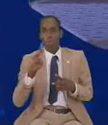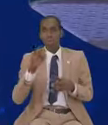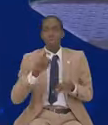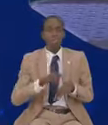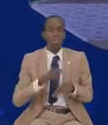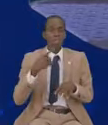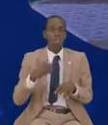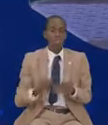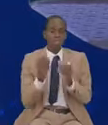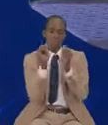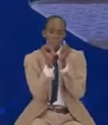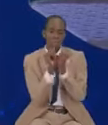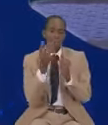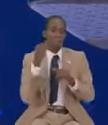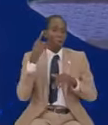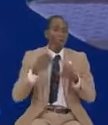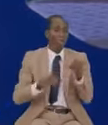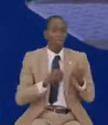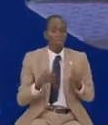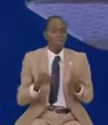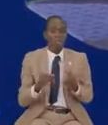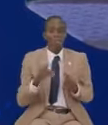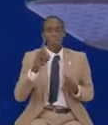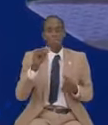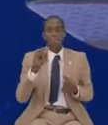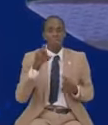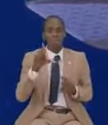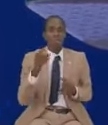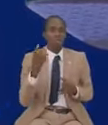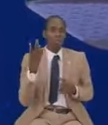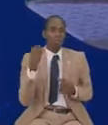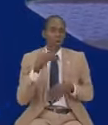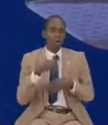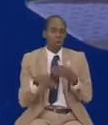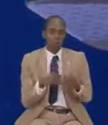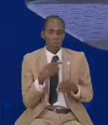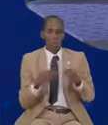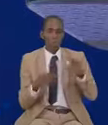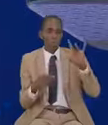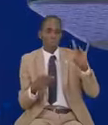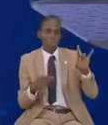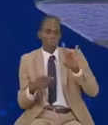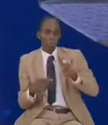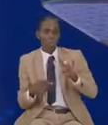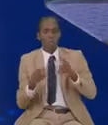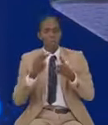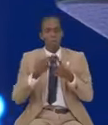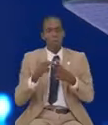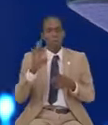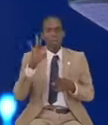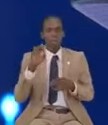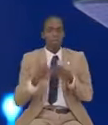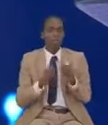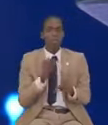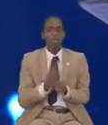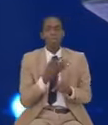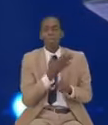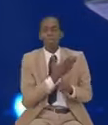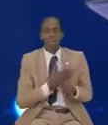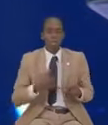capuité avait pris fin Daniel était Daniel avait environ